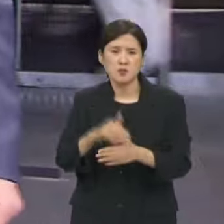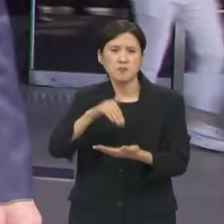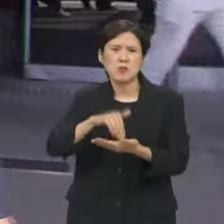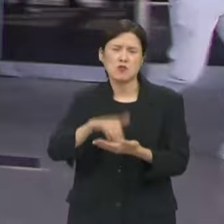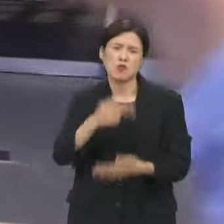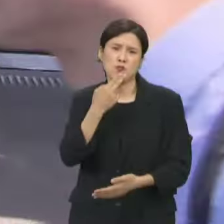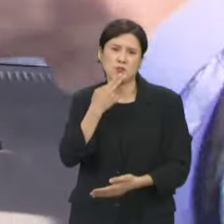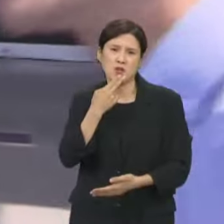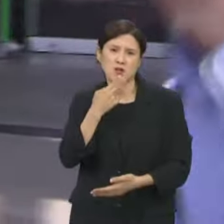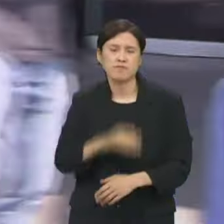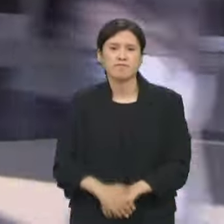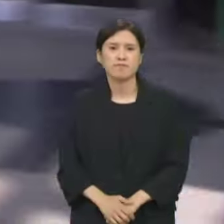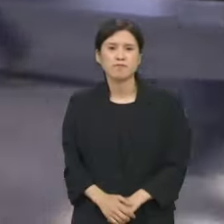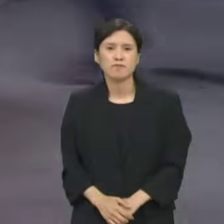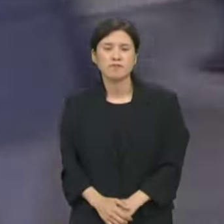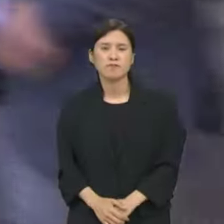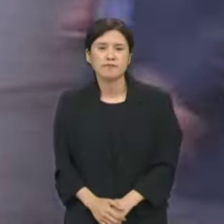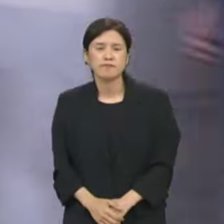기만하는 것이라고 주장했습니다